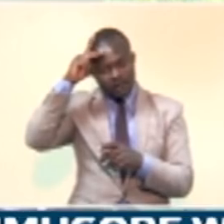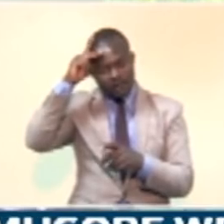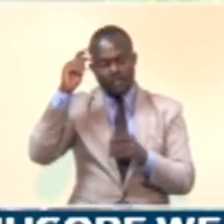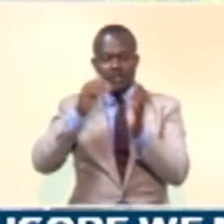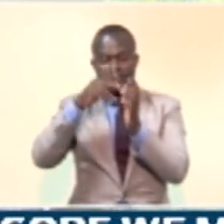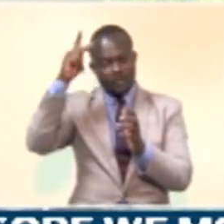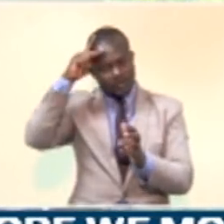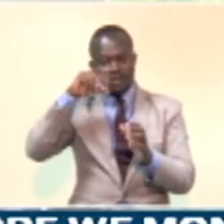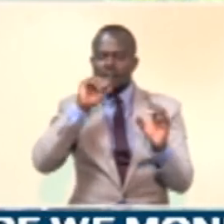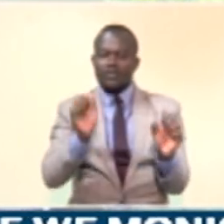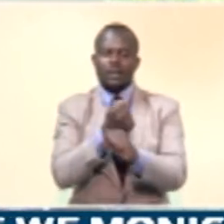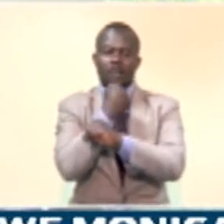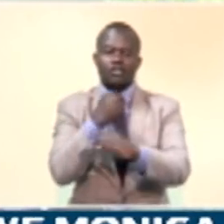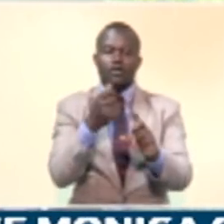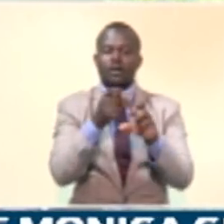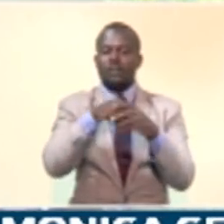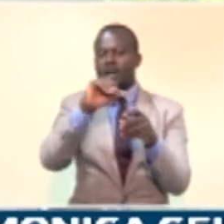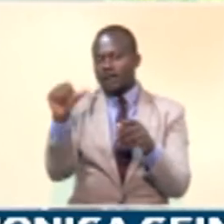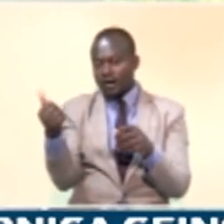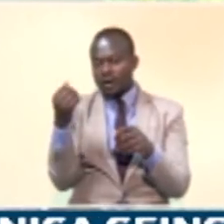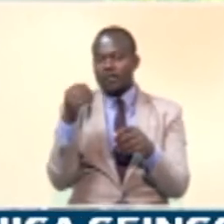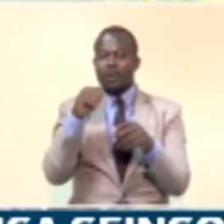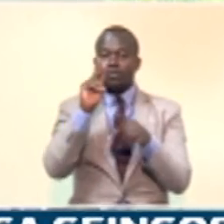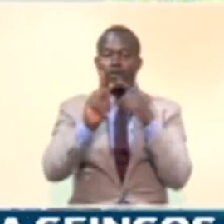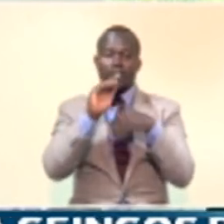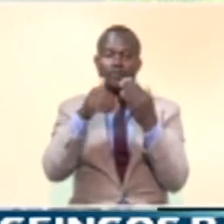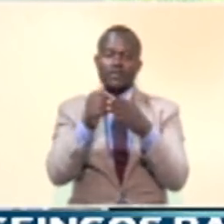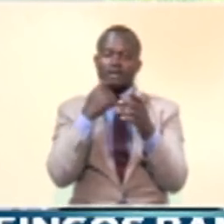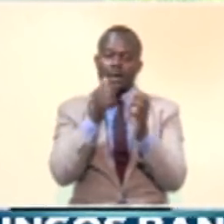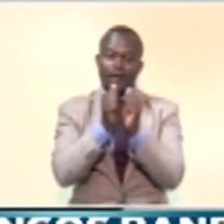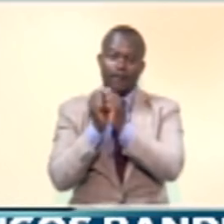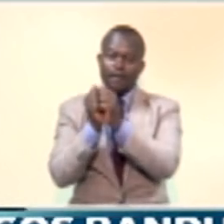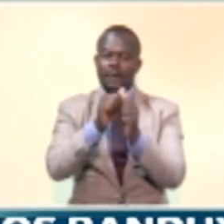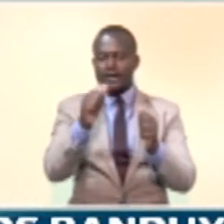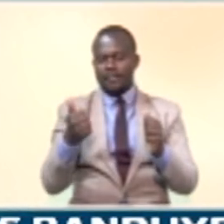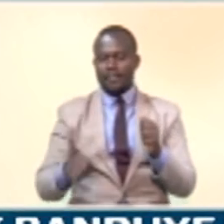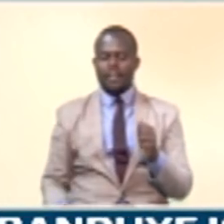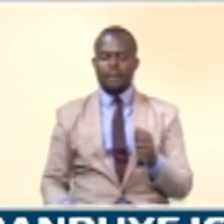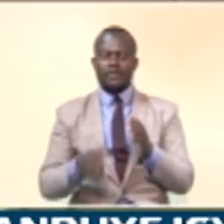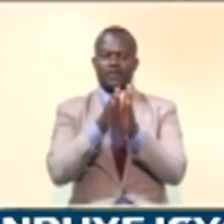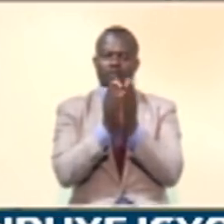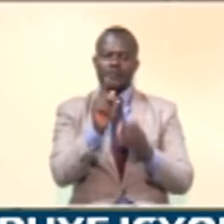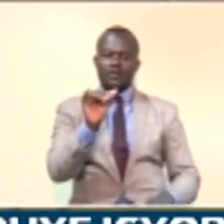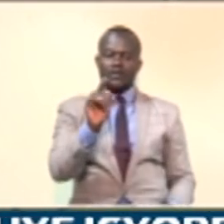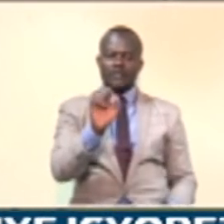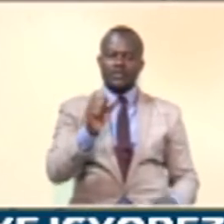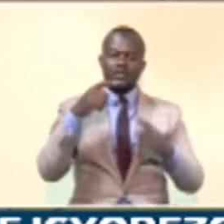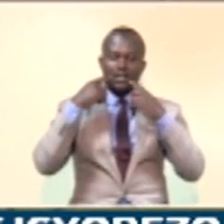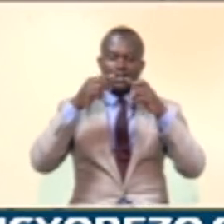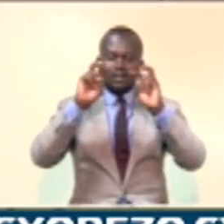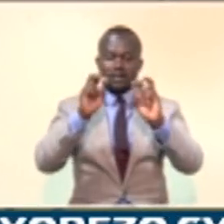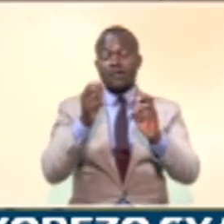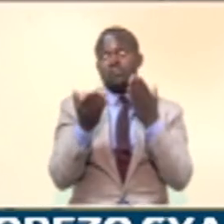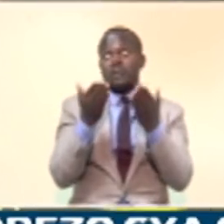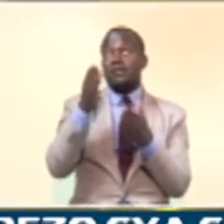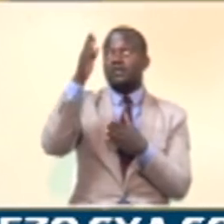ubumenyi ndetse batashobora no gukura handi mu bo bari kumwe ndetse na nahandi iki gitabo cya Kayitesi yashyize ahagaragara Meme